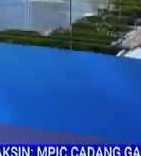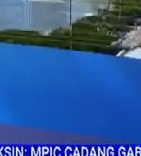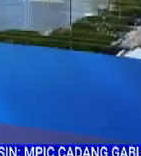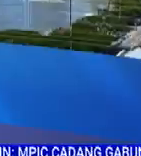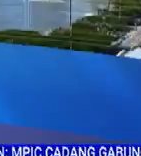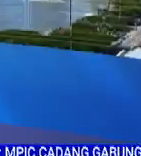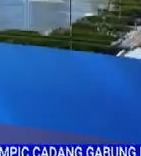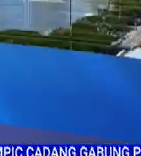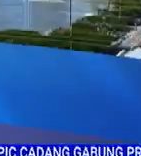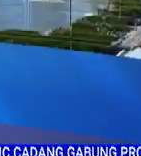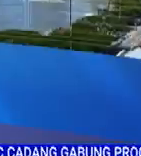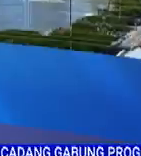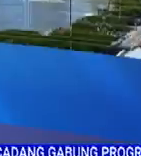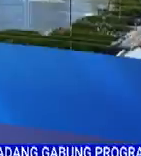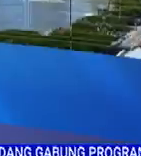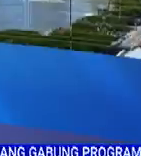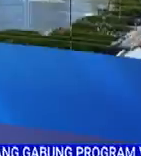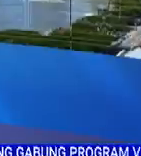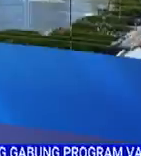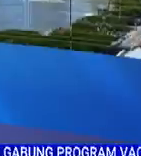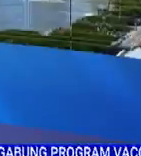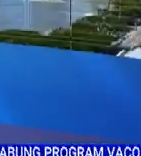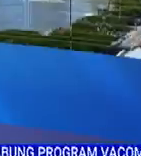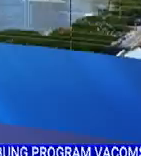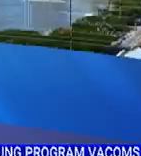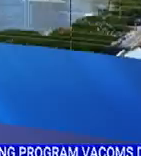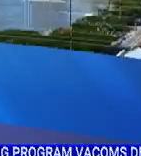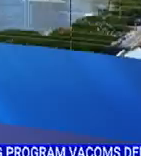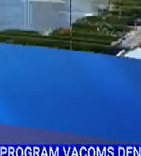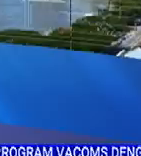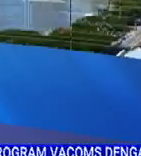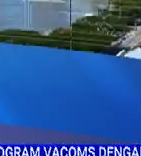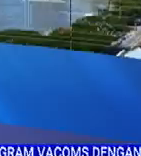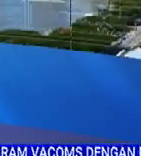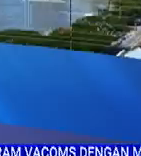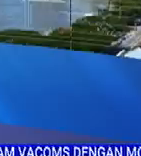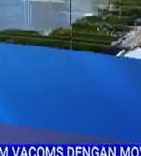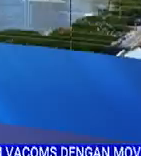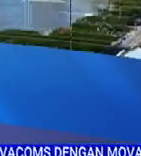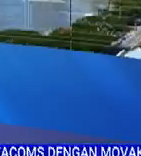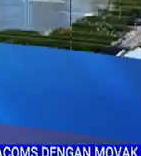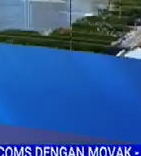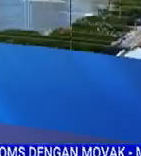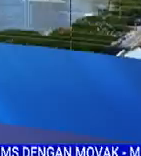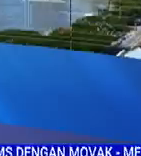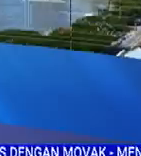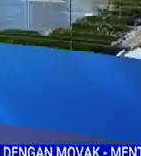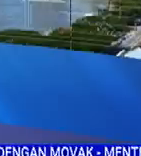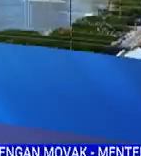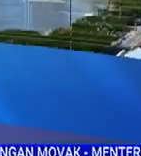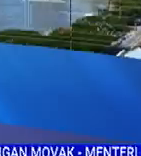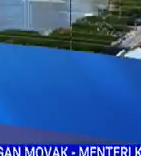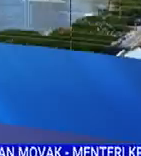seramai 21 pesakit covid-19 telah ditempatkan di pusat kuarantin dan rawatan covid-19 pkrc stadium tertutup